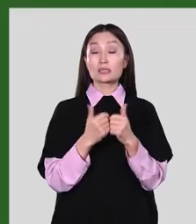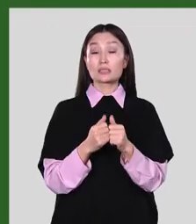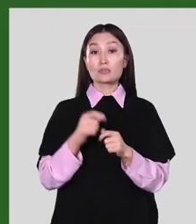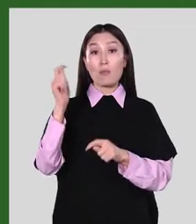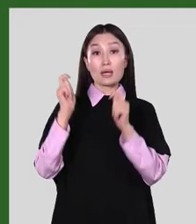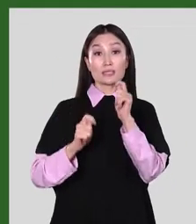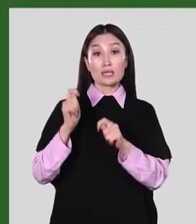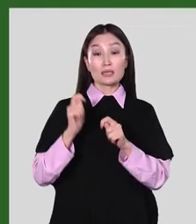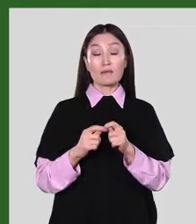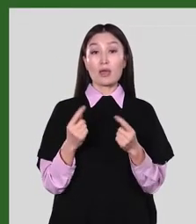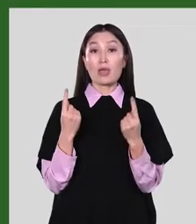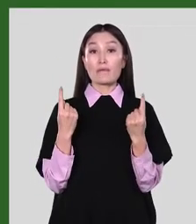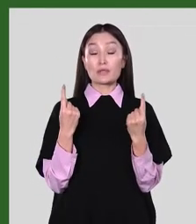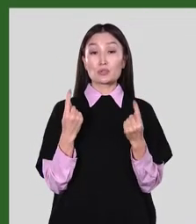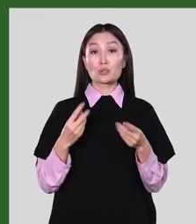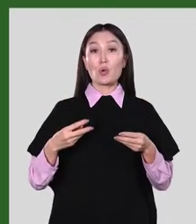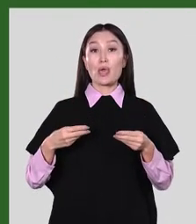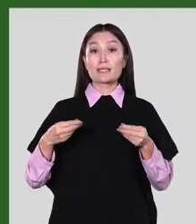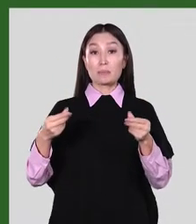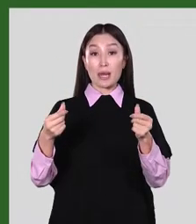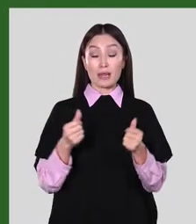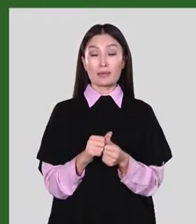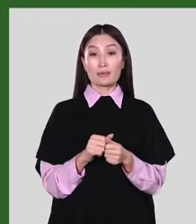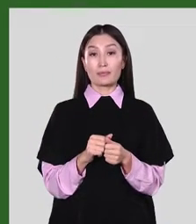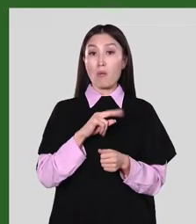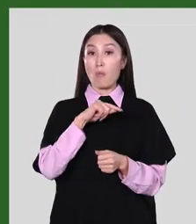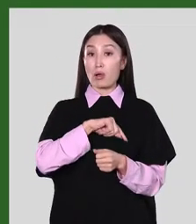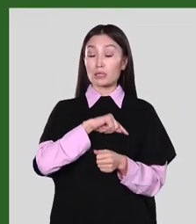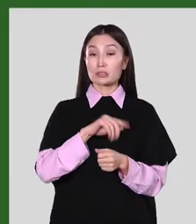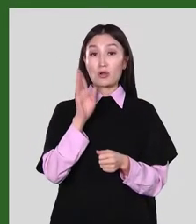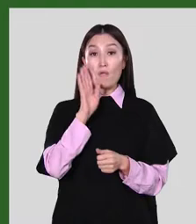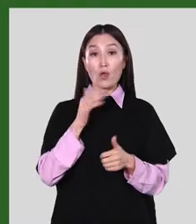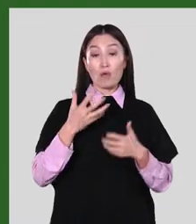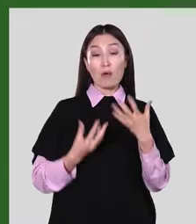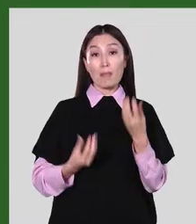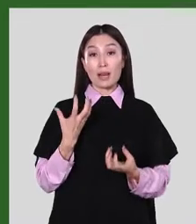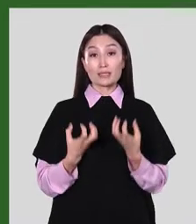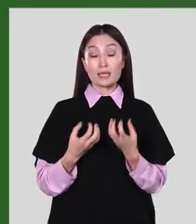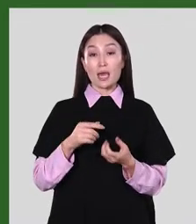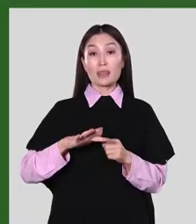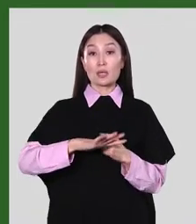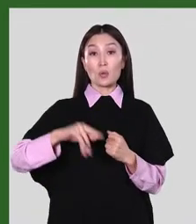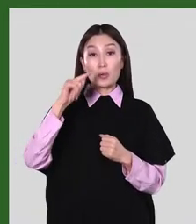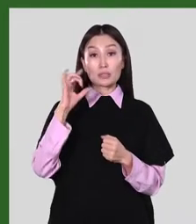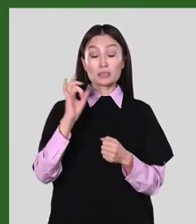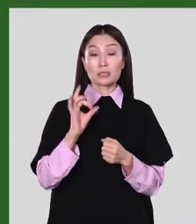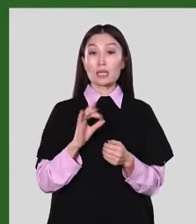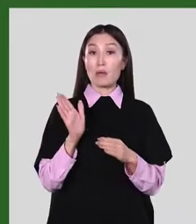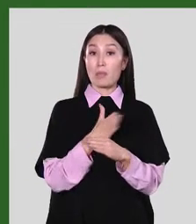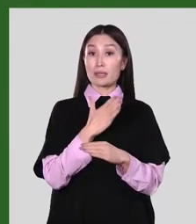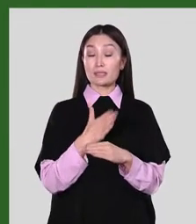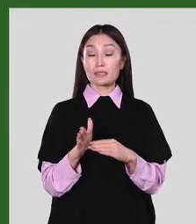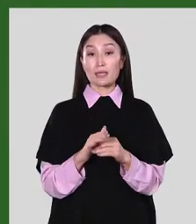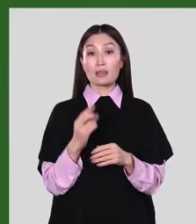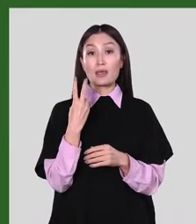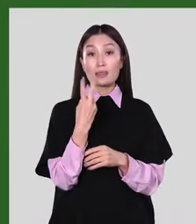осадков и величиной испарение по характер водного баланса территория кыргызстан подразделяется